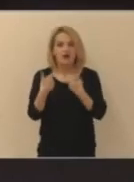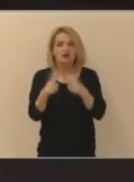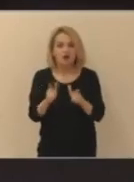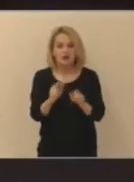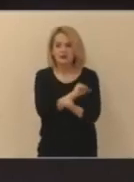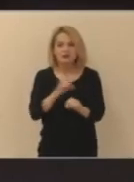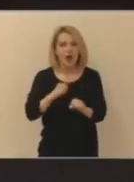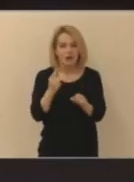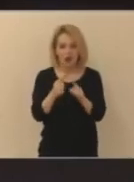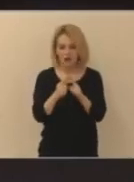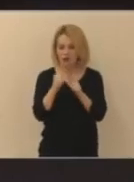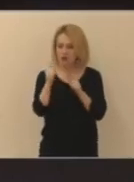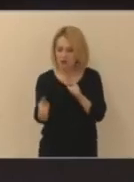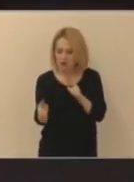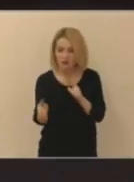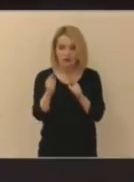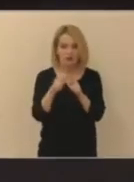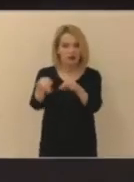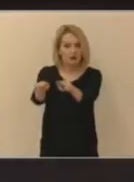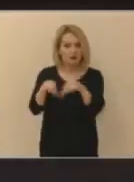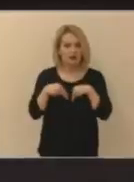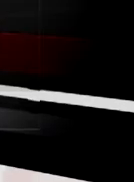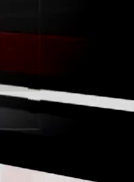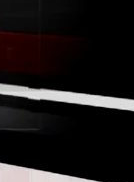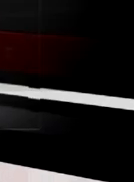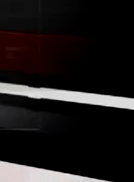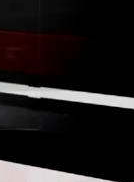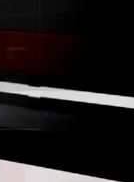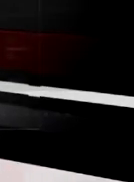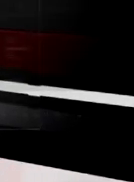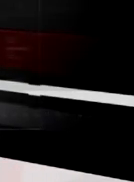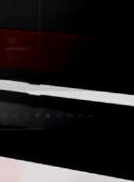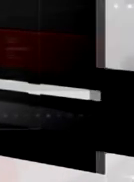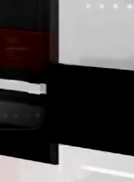одат на работа и да се враќат од работа во нивните домови.